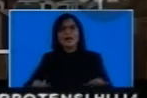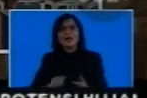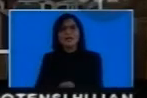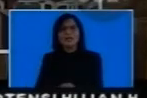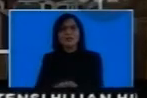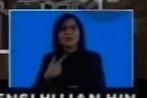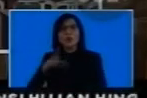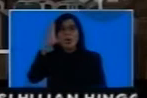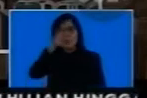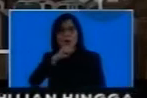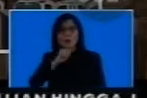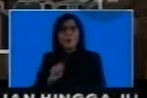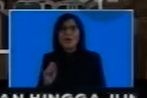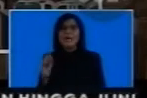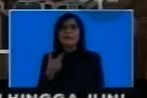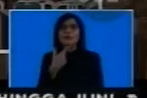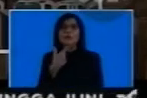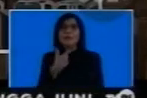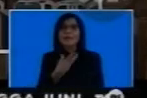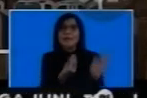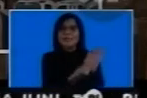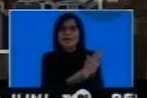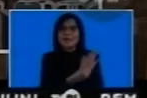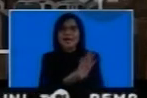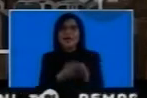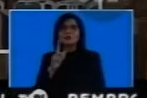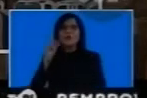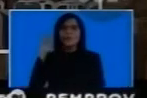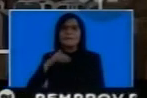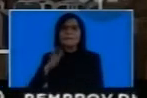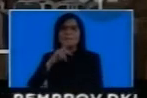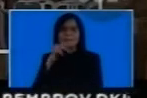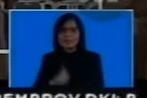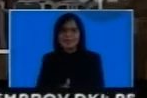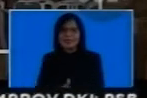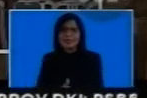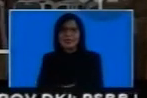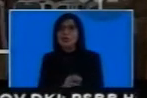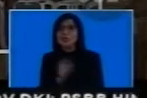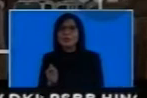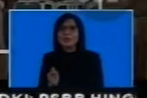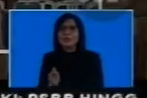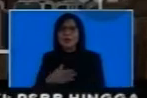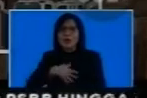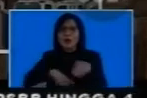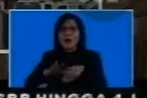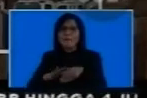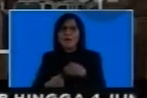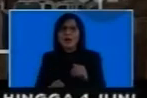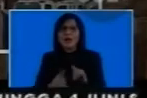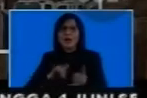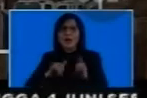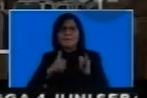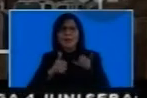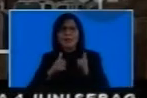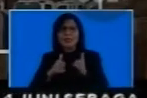mereka berputar di sosial media, menghabiskan waktu berjam-jam main game online dan lain sebagainya. Jadi ketika